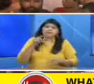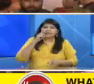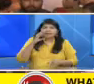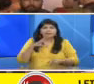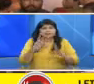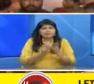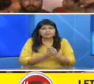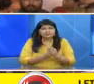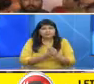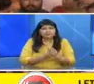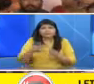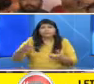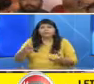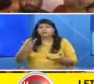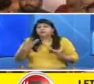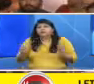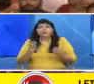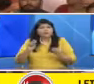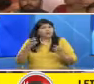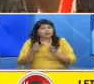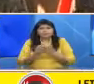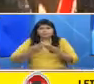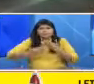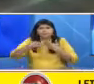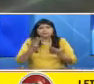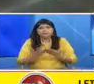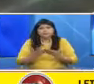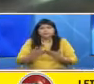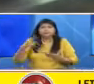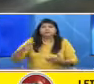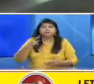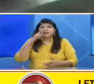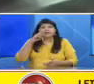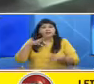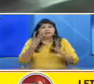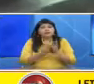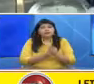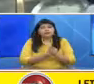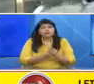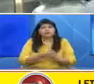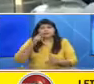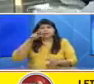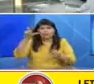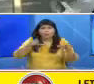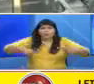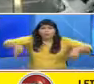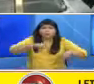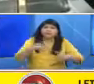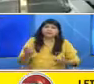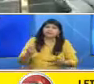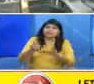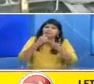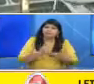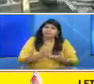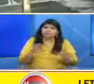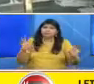है, आधुनिक युग की लेडीज क्लब के जो काम होते हैं वो करते रहेंगे, लेकिन लेडीज क्लब की सभी सखियां मिल करके कोई न कोई एक सेवा कार्य